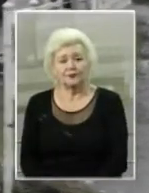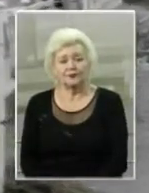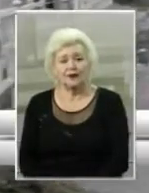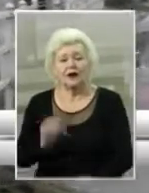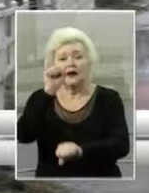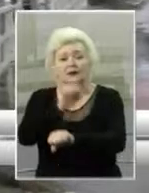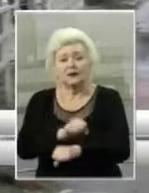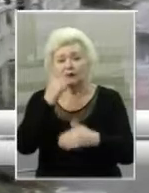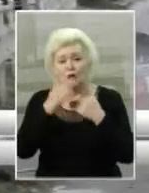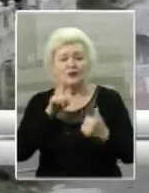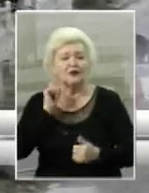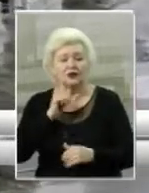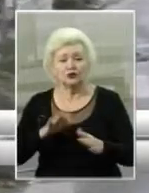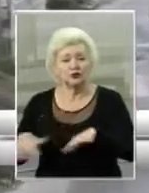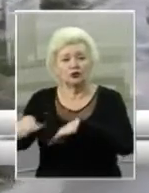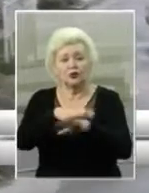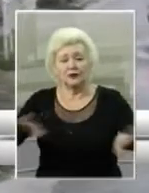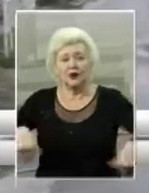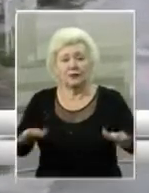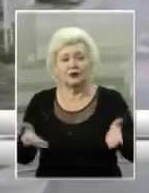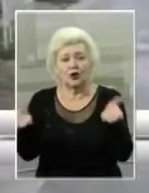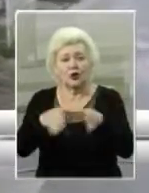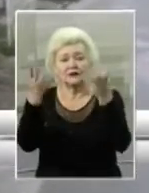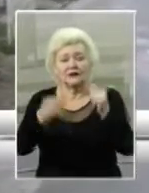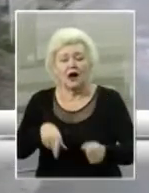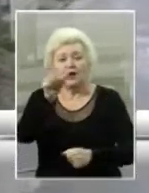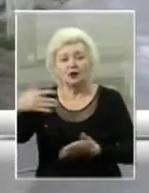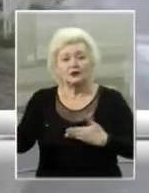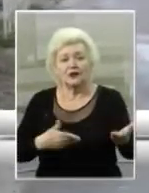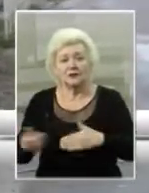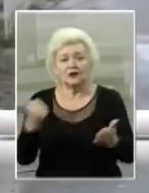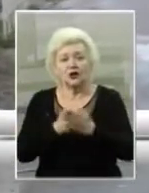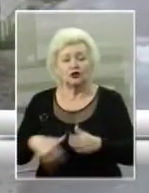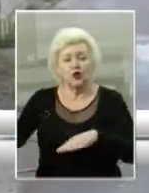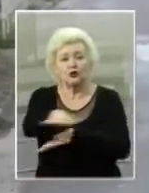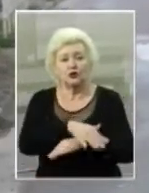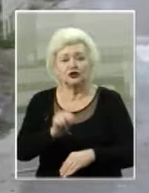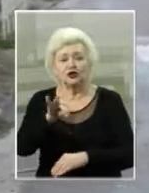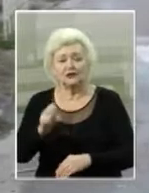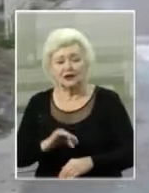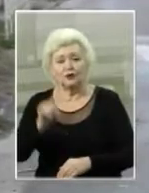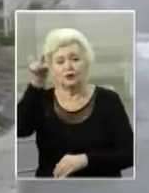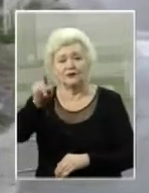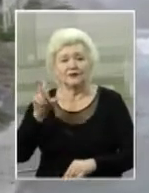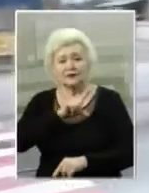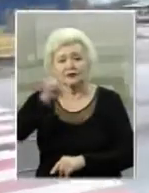На зупинці біля молодіжного пляжу порожньо. Останні дні люди пішки йдуть до площі Чорновола, звідти їдуть